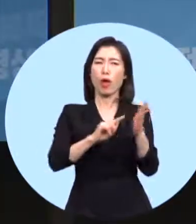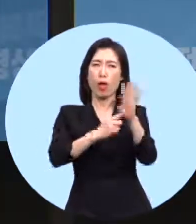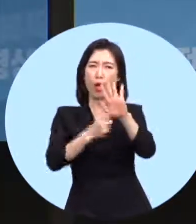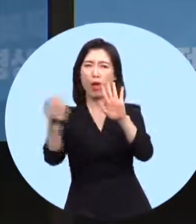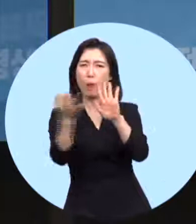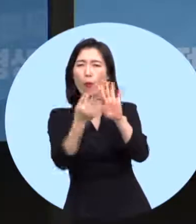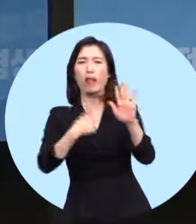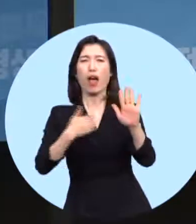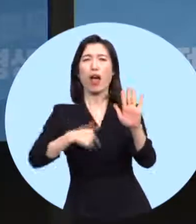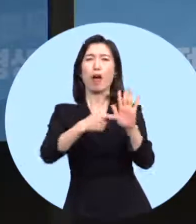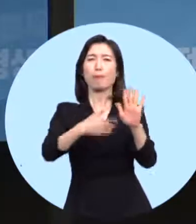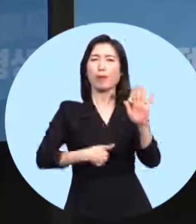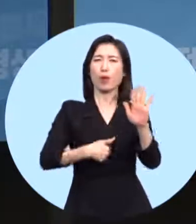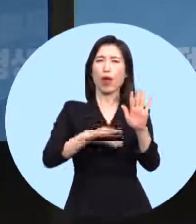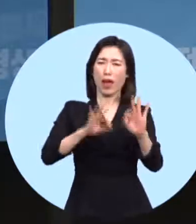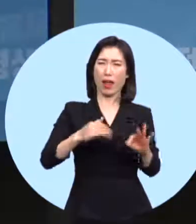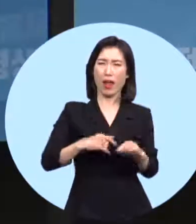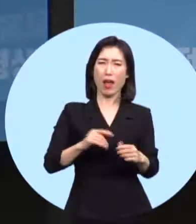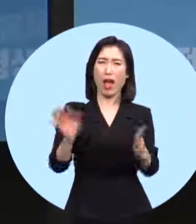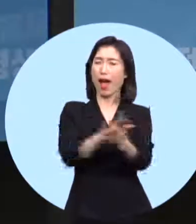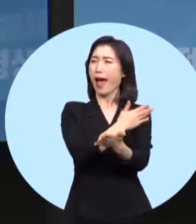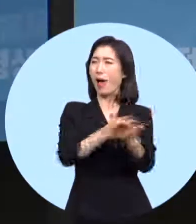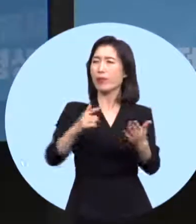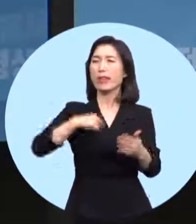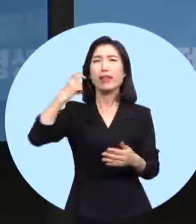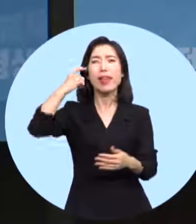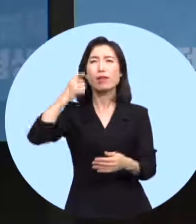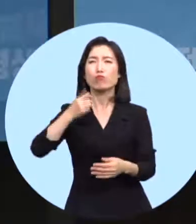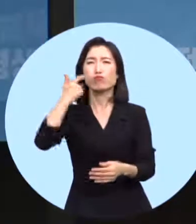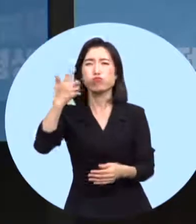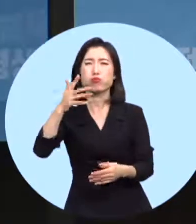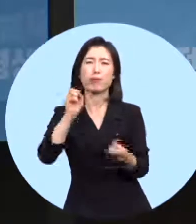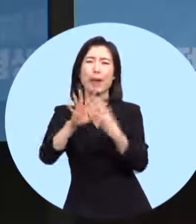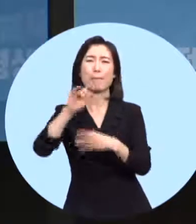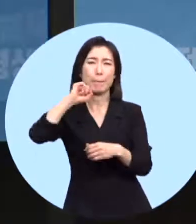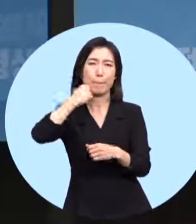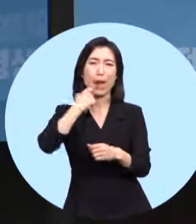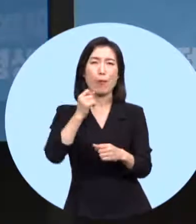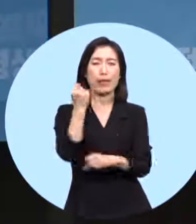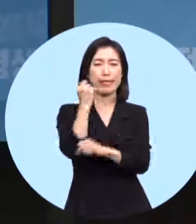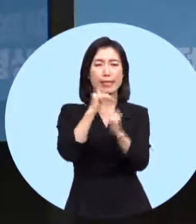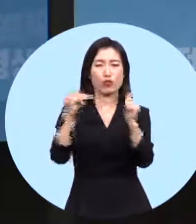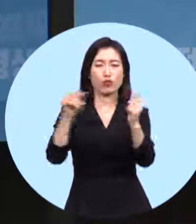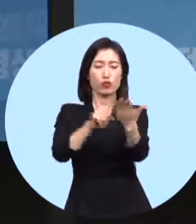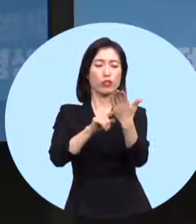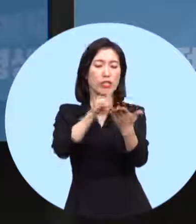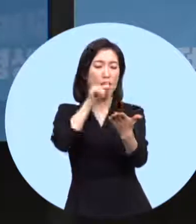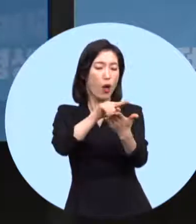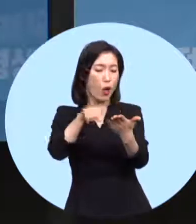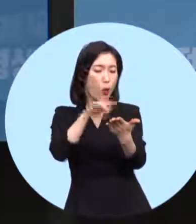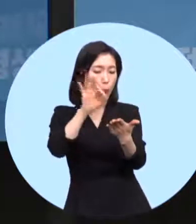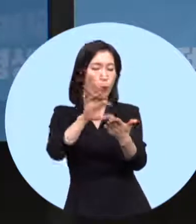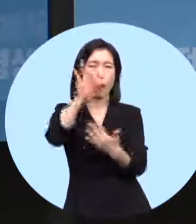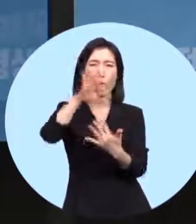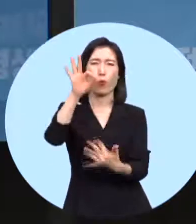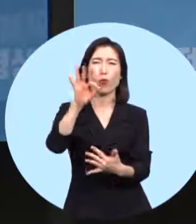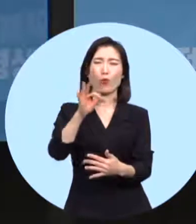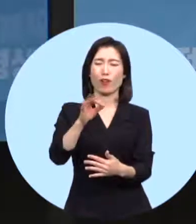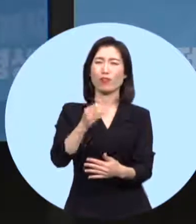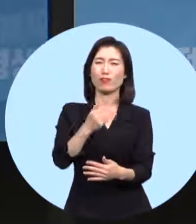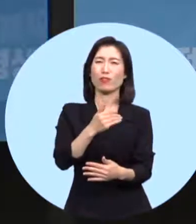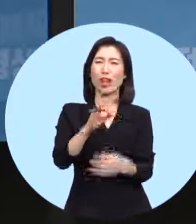매칭이 되어서 더 나음의 삶을 가질 수 있지 않을까라는 그런 어떤 희망감 그런 것들을 저희가 좀 해야 될 때가